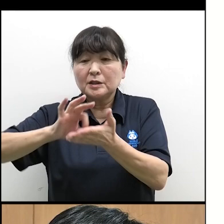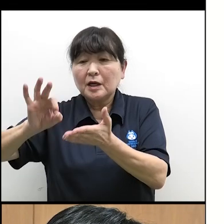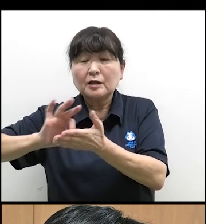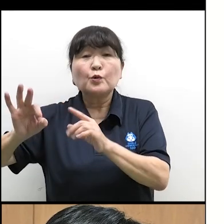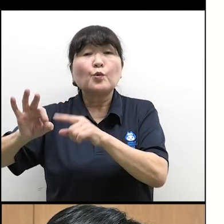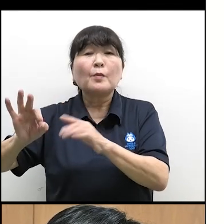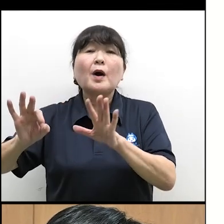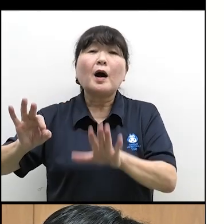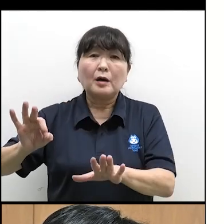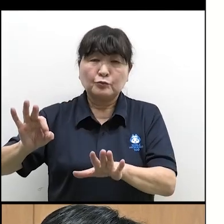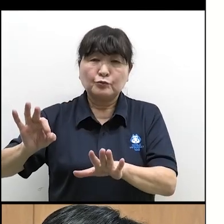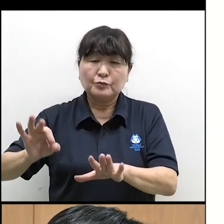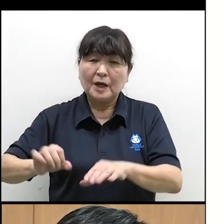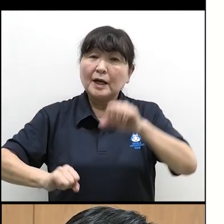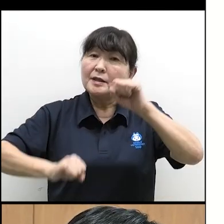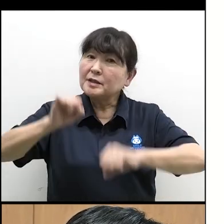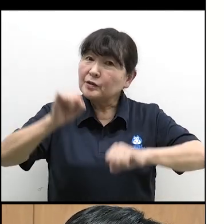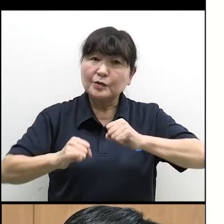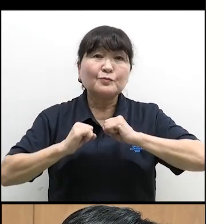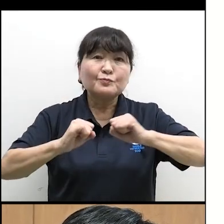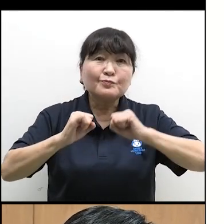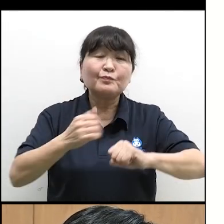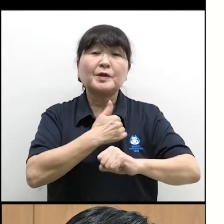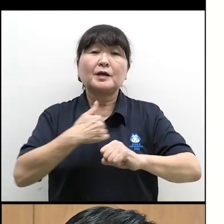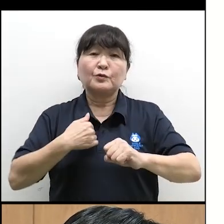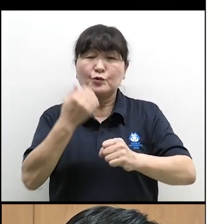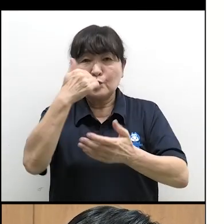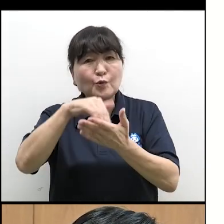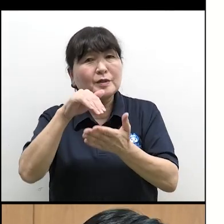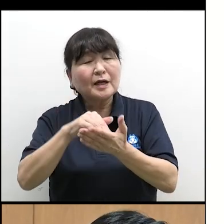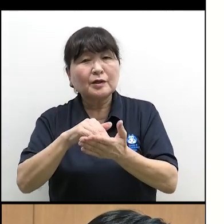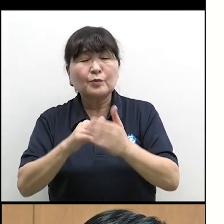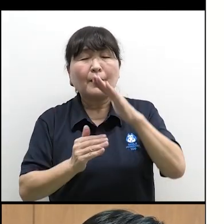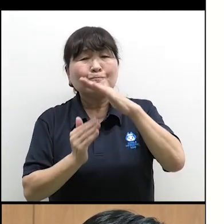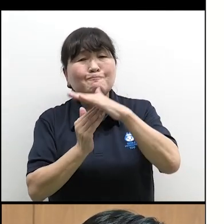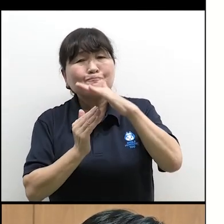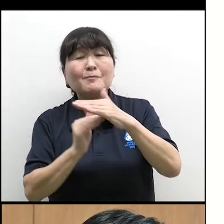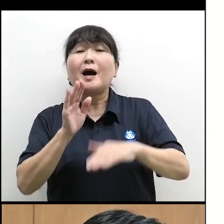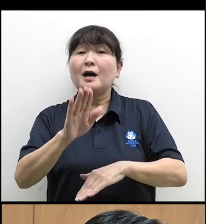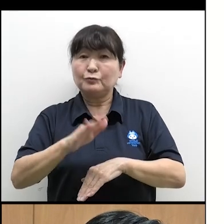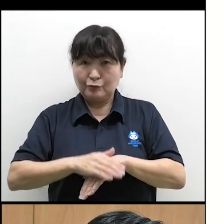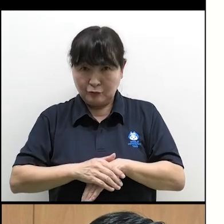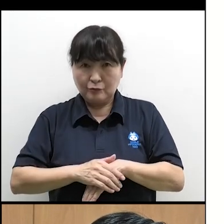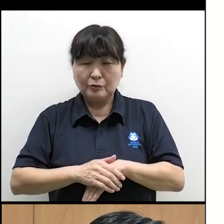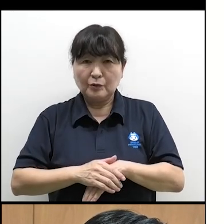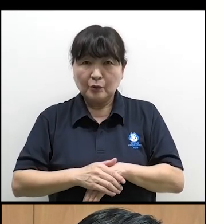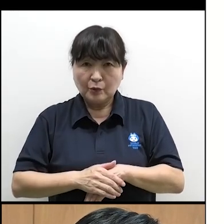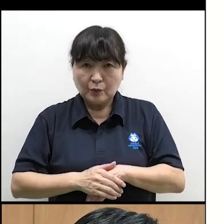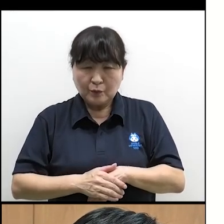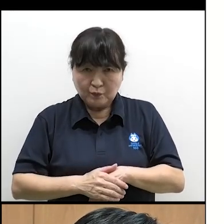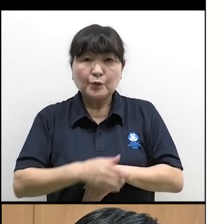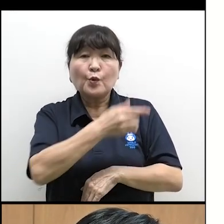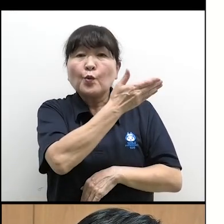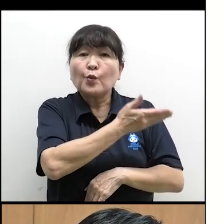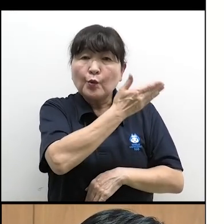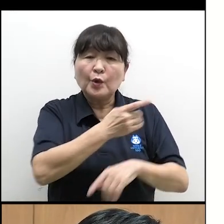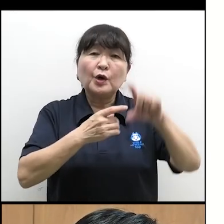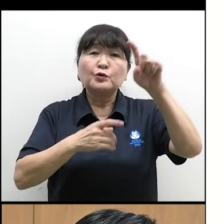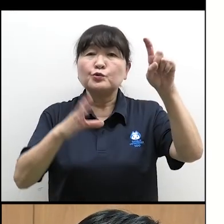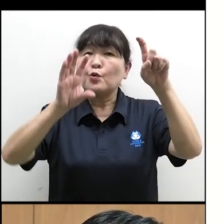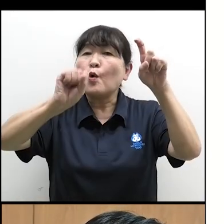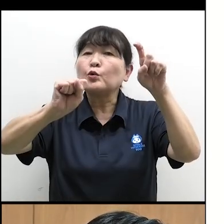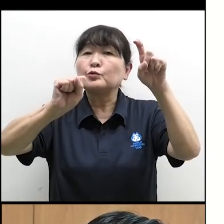自由にいろんなことに取り組むことができる予算は限りがありますが、この別枠10億円というものを設定いたしまして